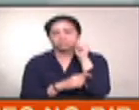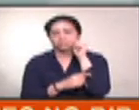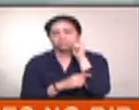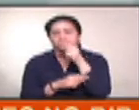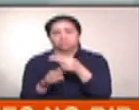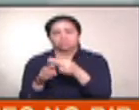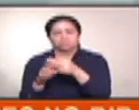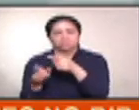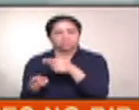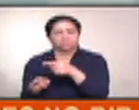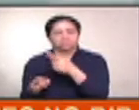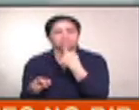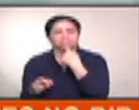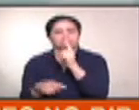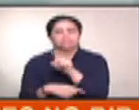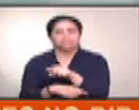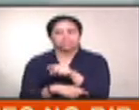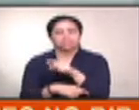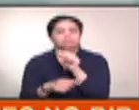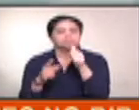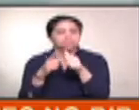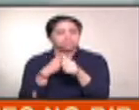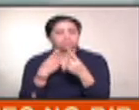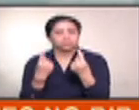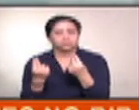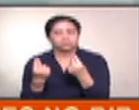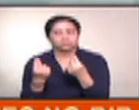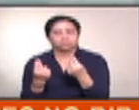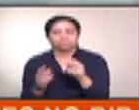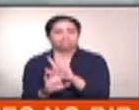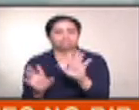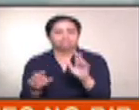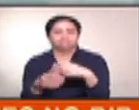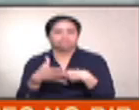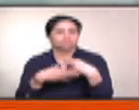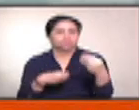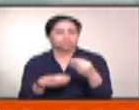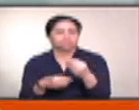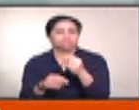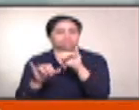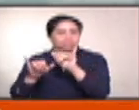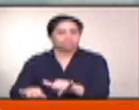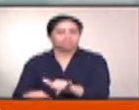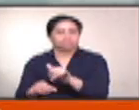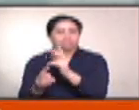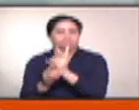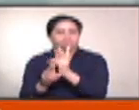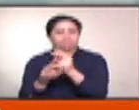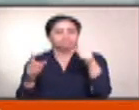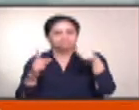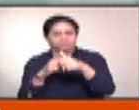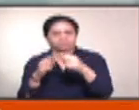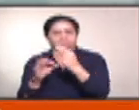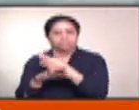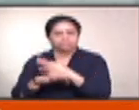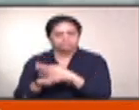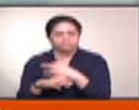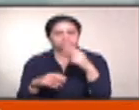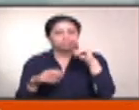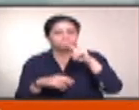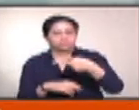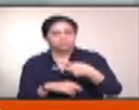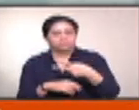Mr. Chotit, at una hong ginawang action ay hindi na ho yun palalabasin, yung unit na yun, until po na maayos. Pangalawa